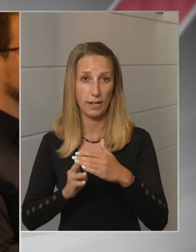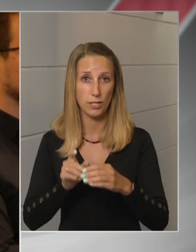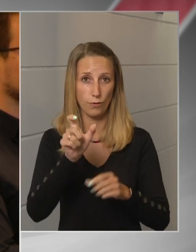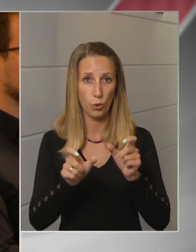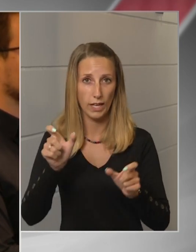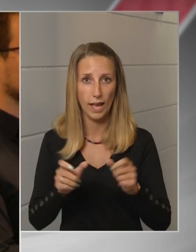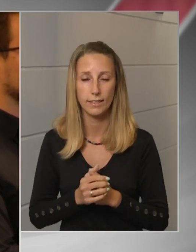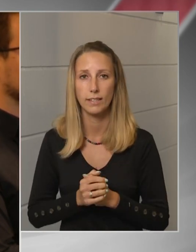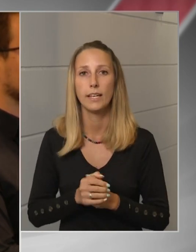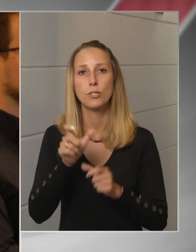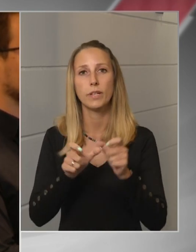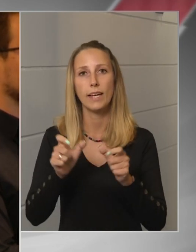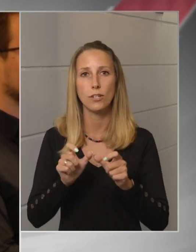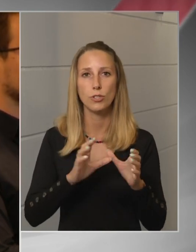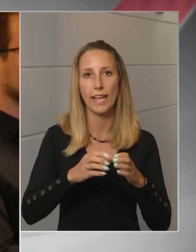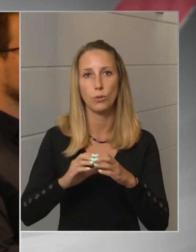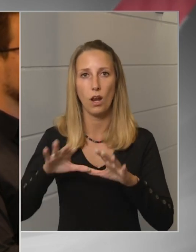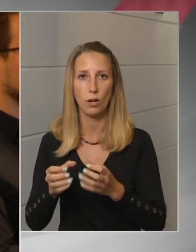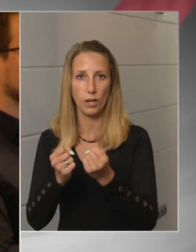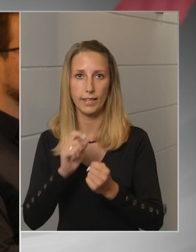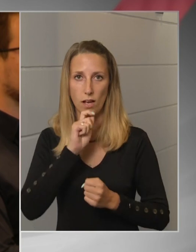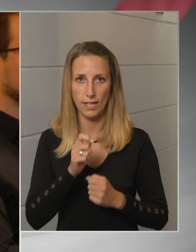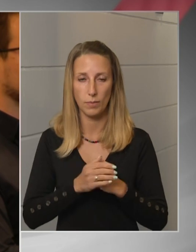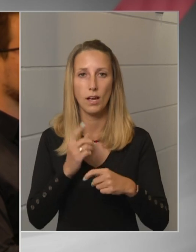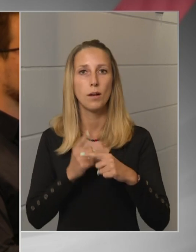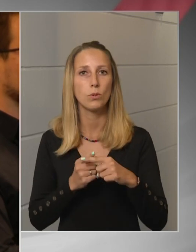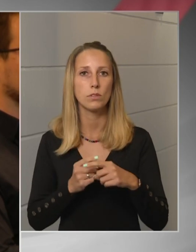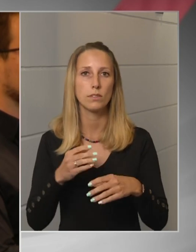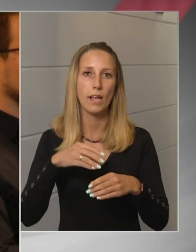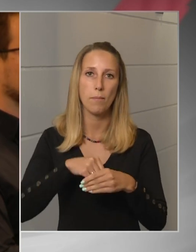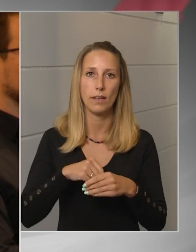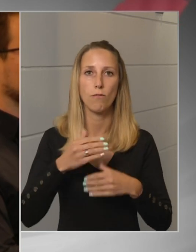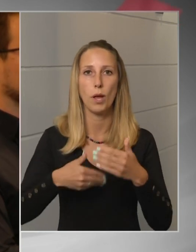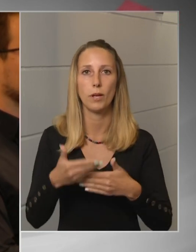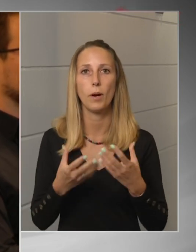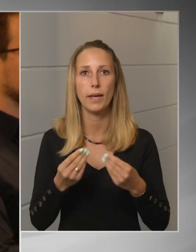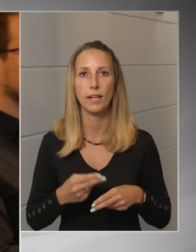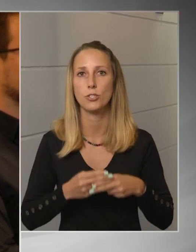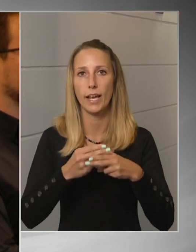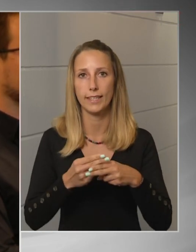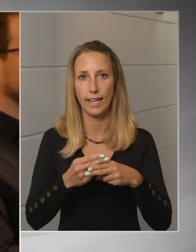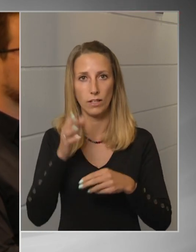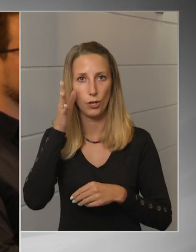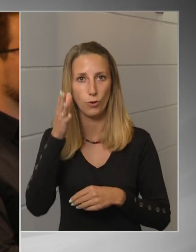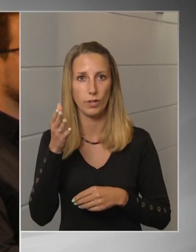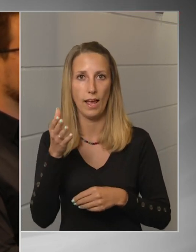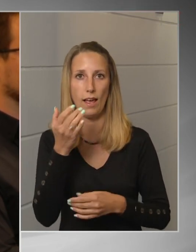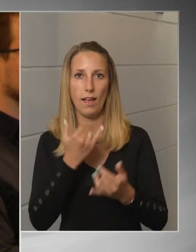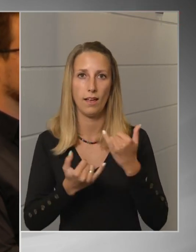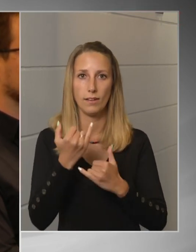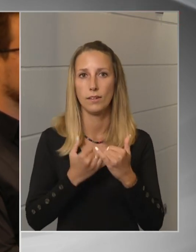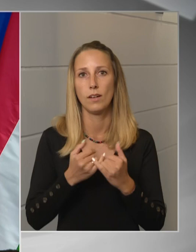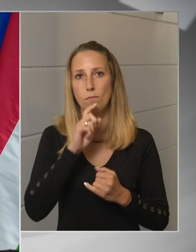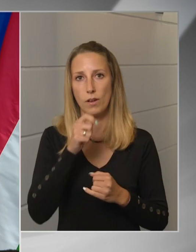és migránsgettók alakuljanak ki hazánkban, valamint, hogy ebben a folyamatban mennyiben segíthet a jövőre esedékes Magyar Uniós